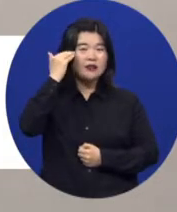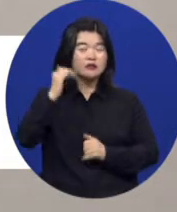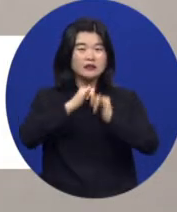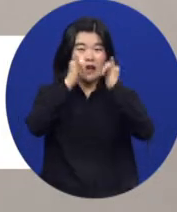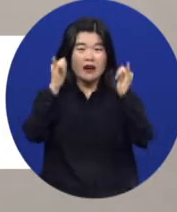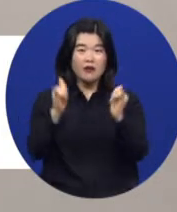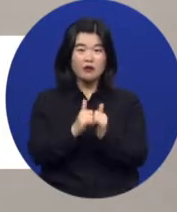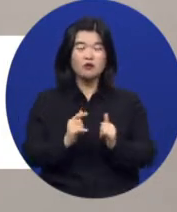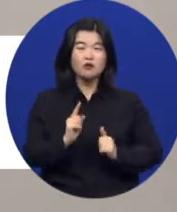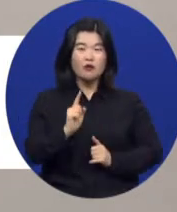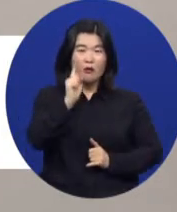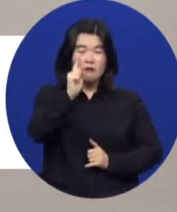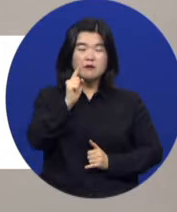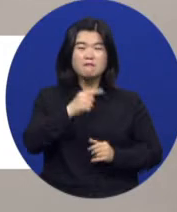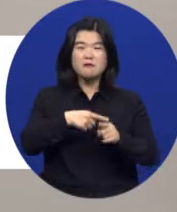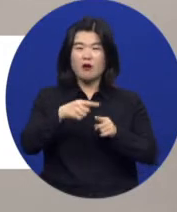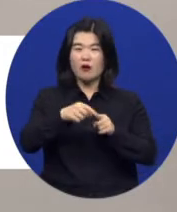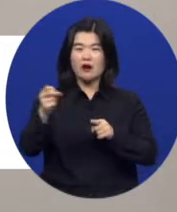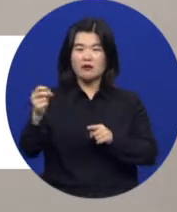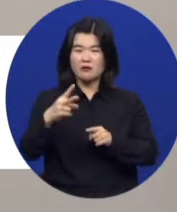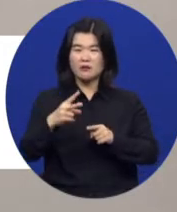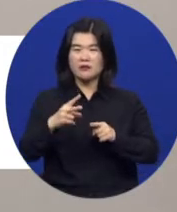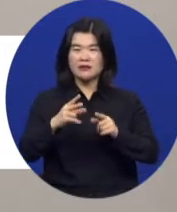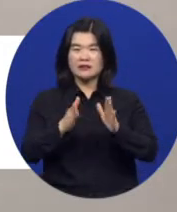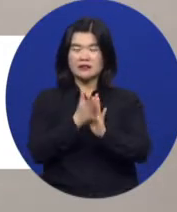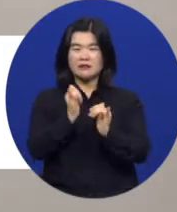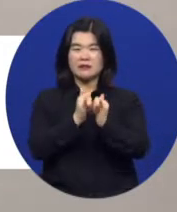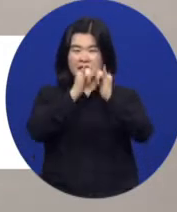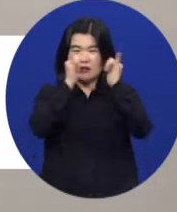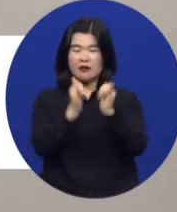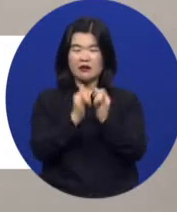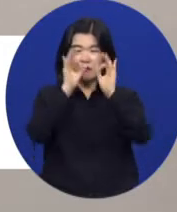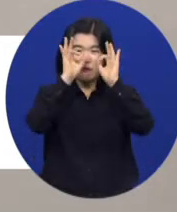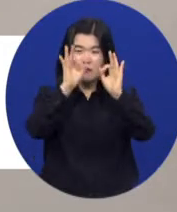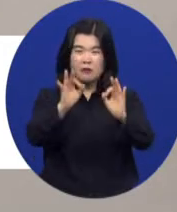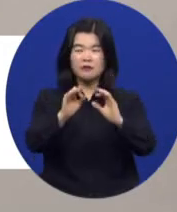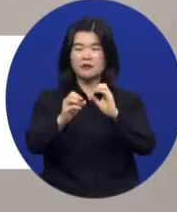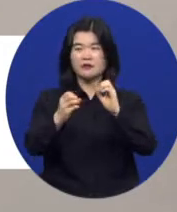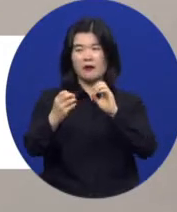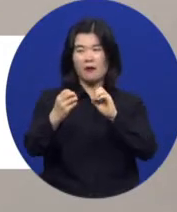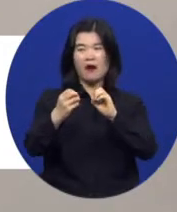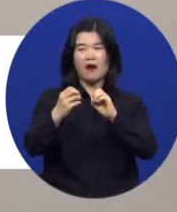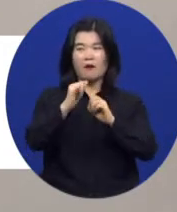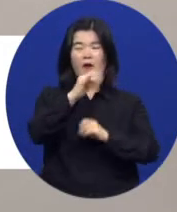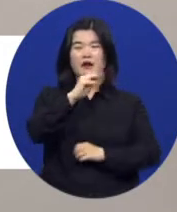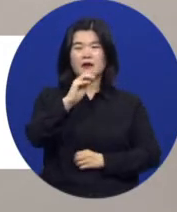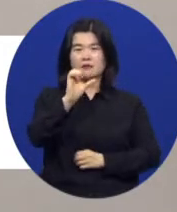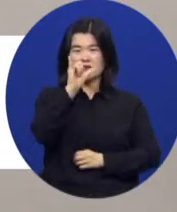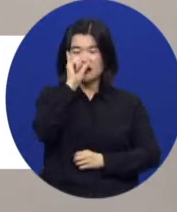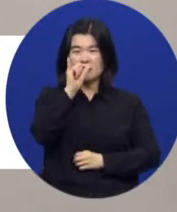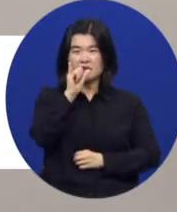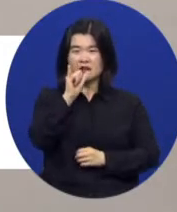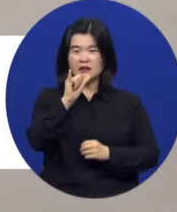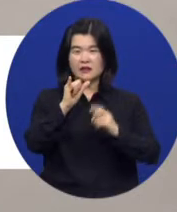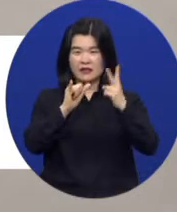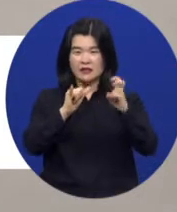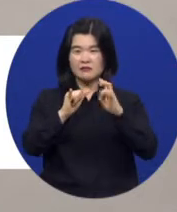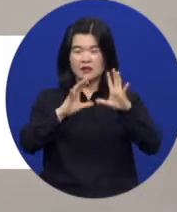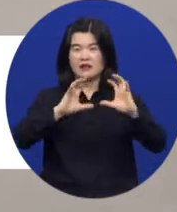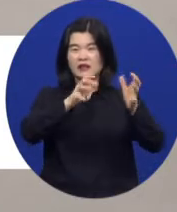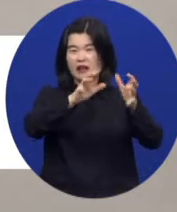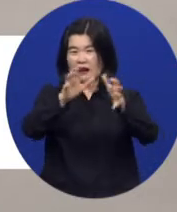높은 문화적인 역량과 활발한 시민사회를 보면서 아태 YMCA 연맹에 소속된 24개국